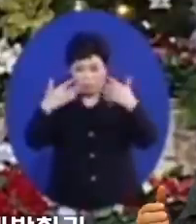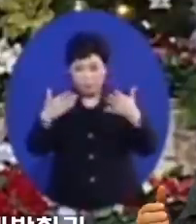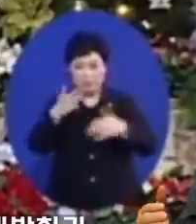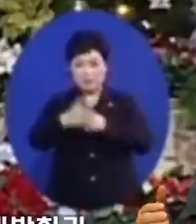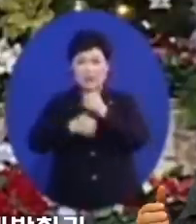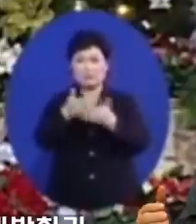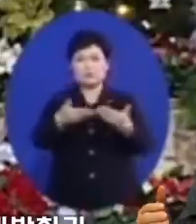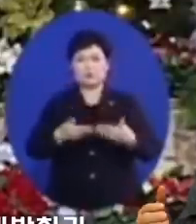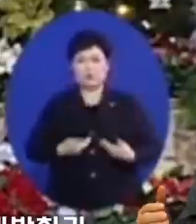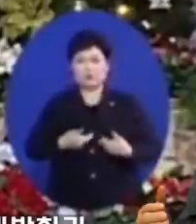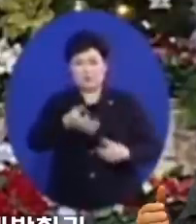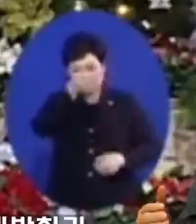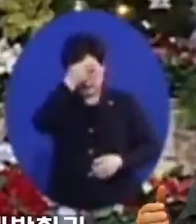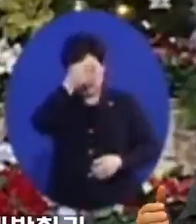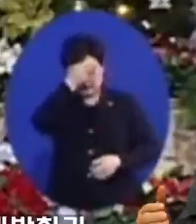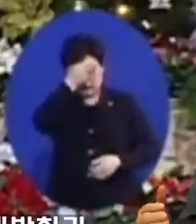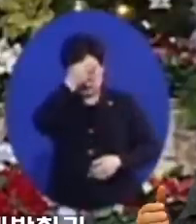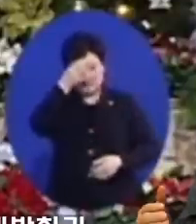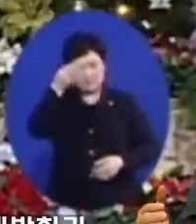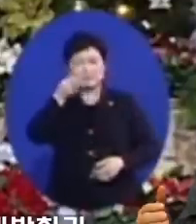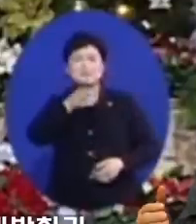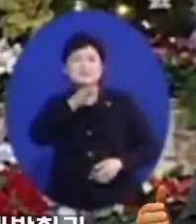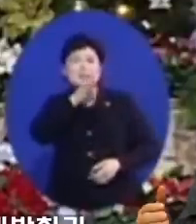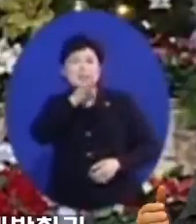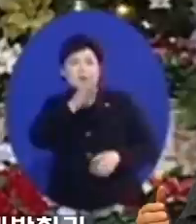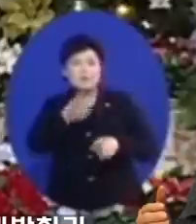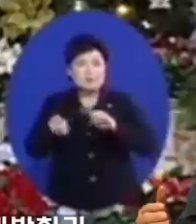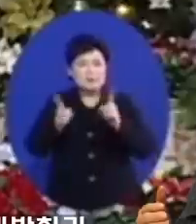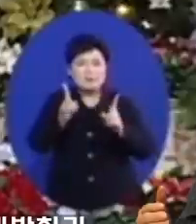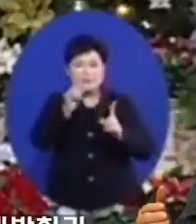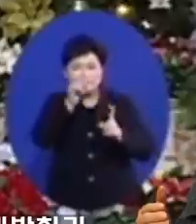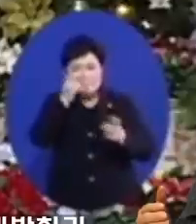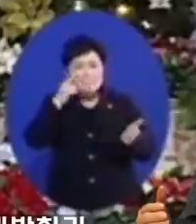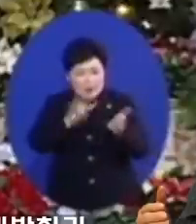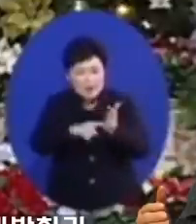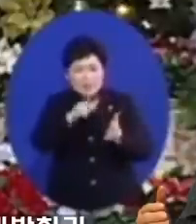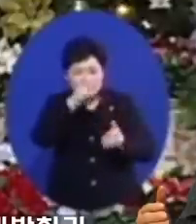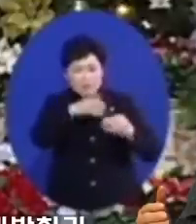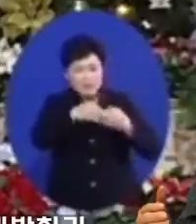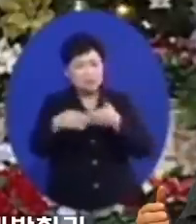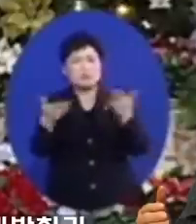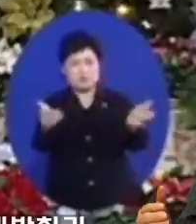하나님이 주신 재능과 소질을 살릴 수 있는 방향으로 여러분을 이끌어 주시는 것입니다.